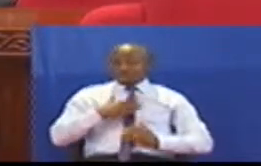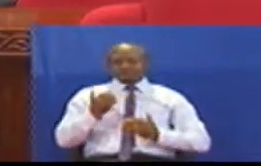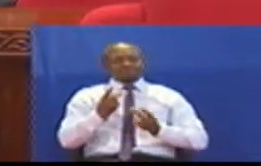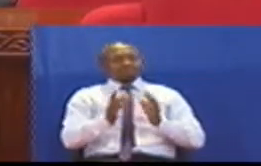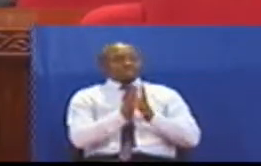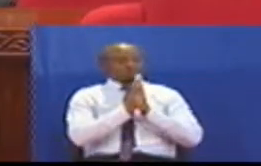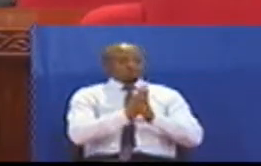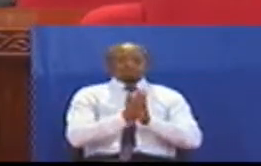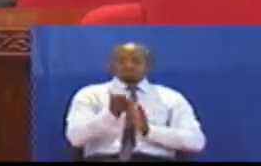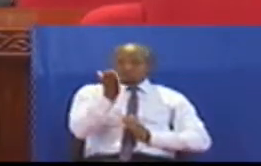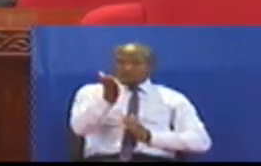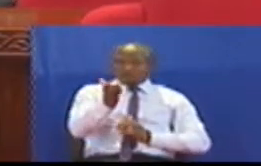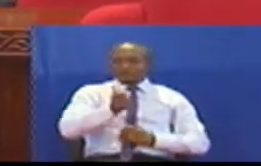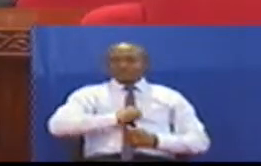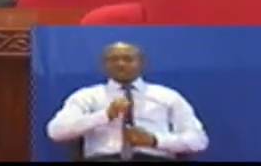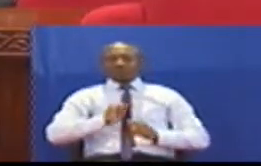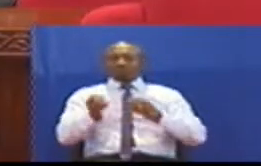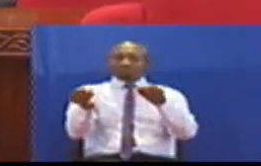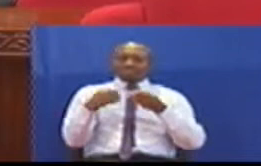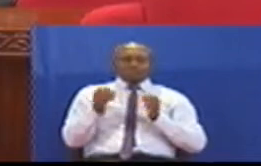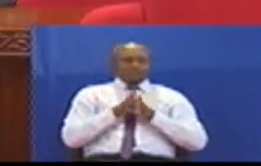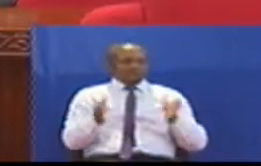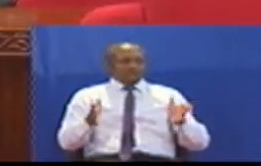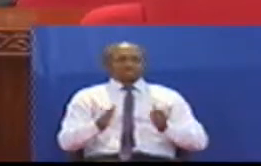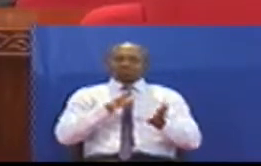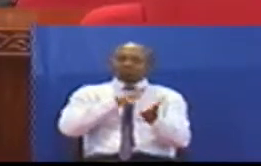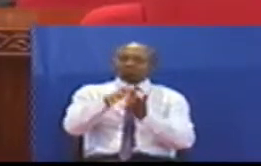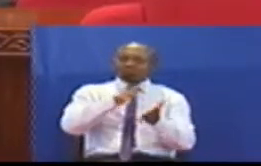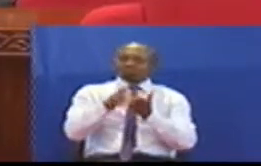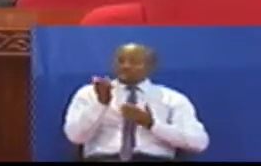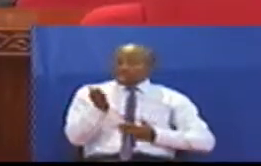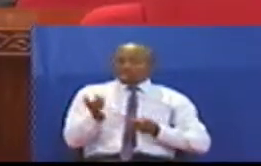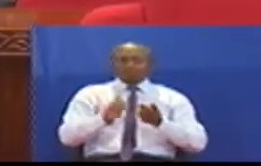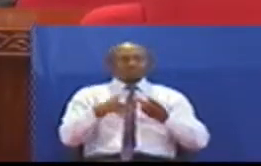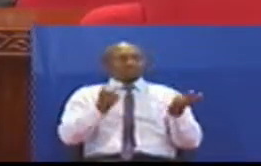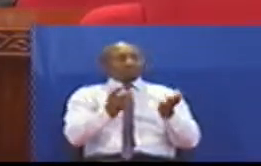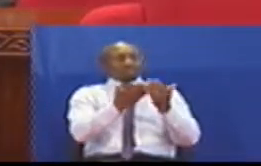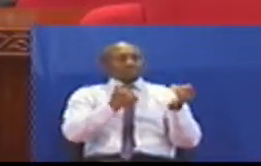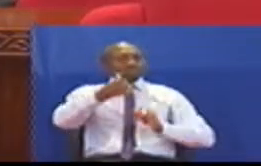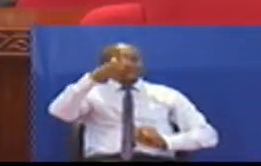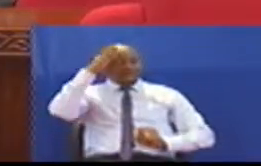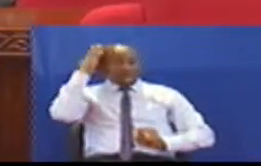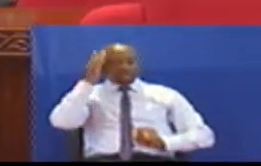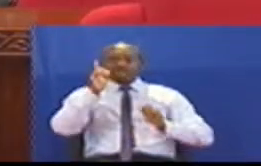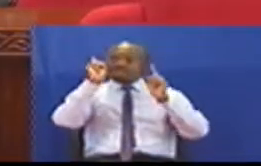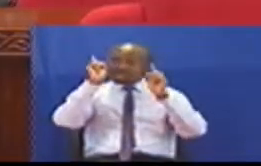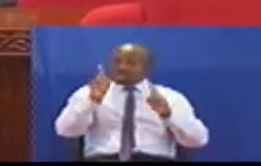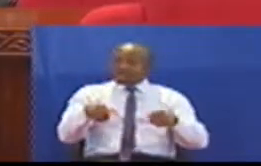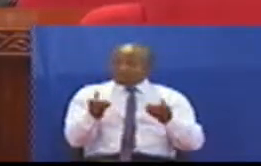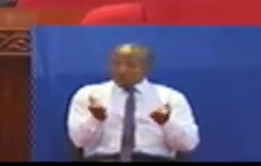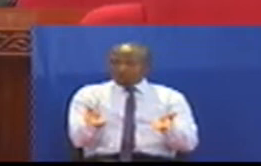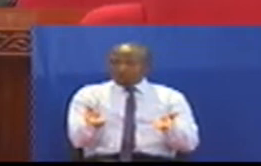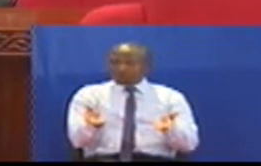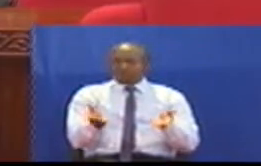wewe binafsi kwa kunipa nafasi hii kuwasilisha maelezo haya na kwa kuwa serikali ipo hapa nina imani